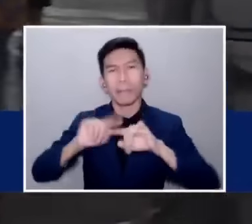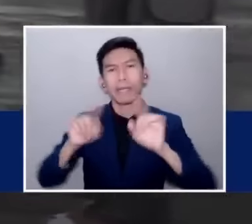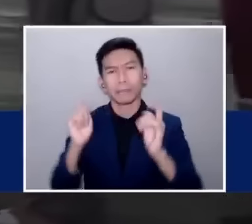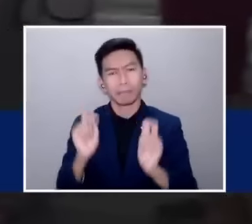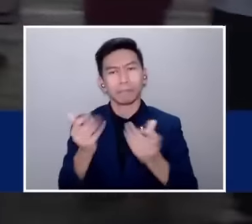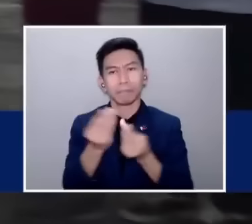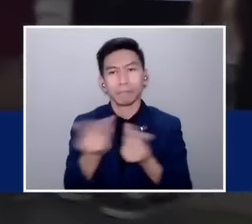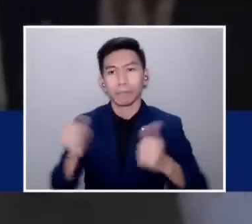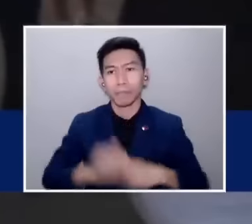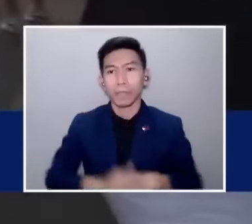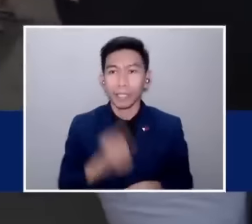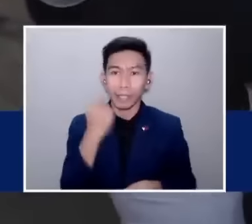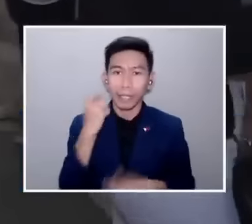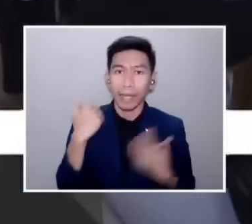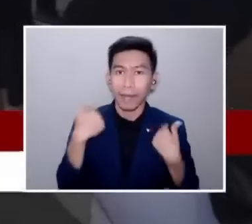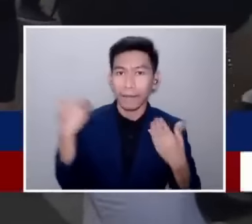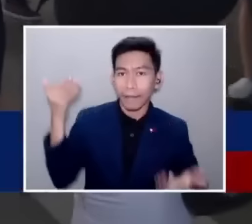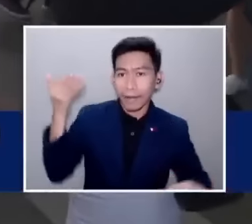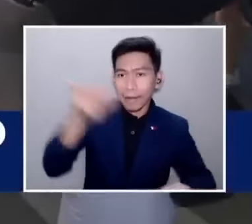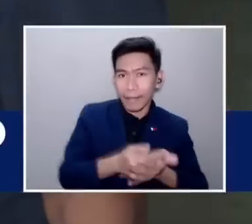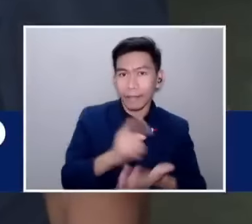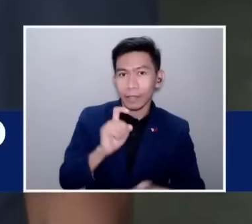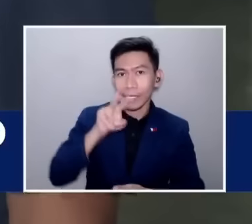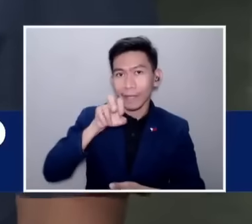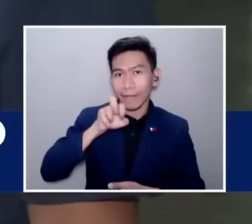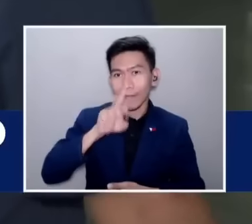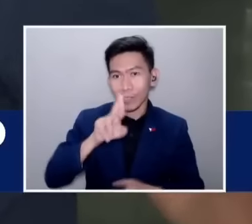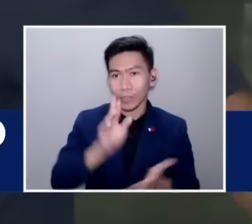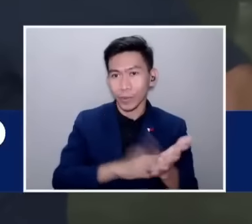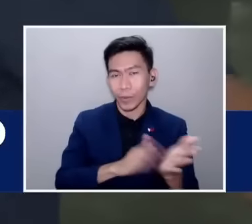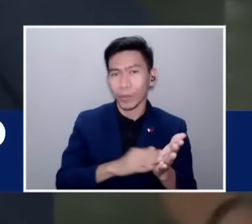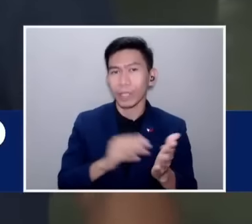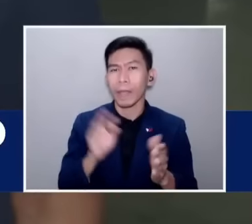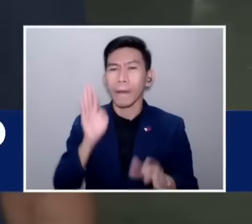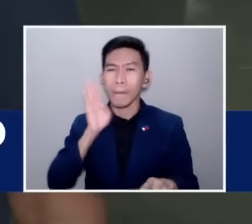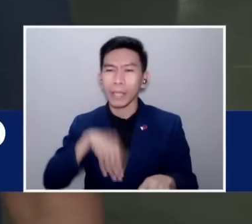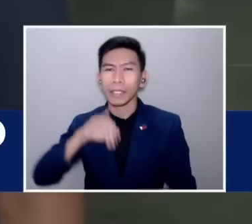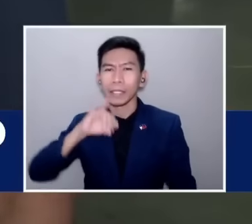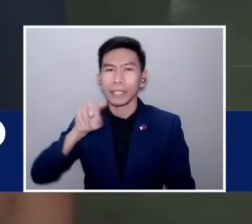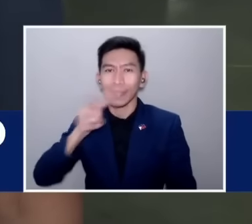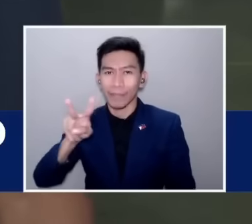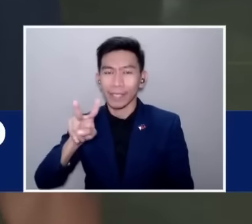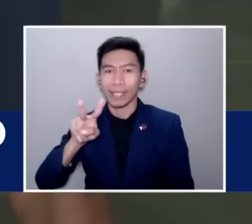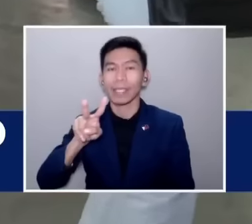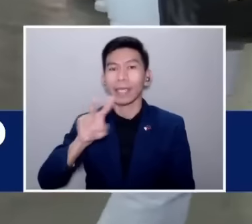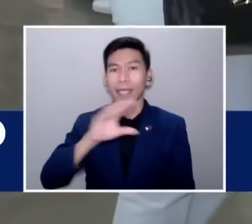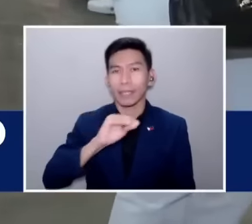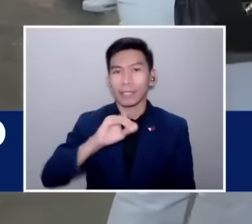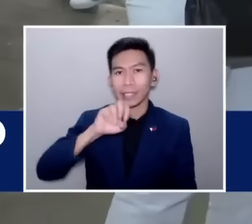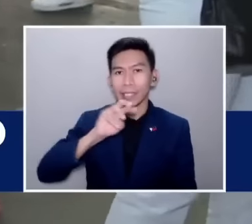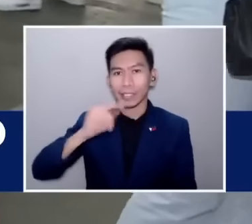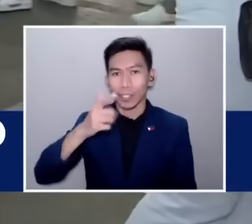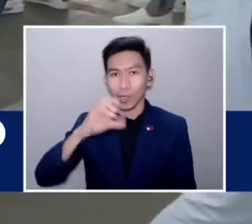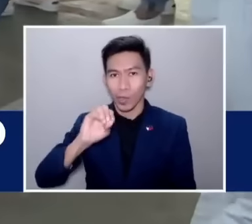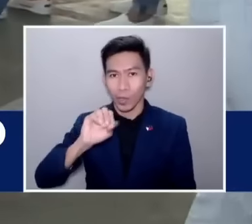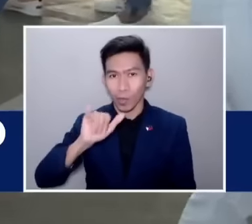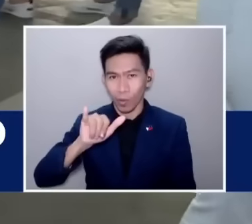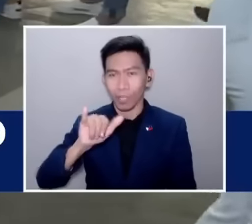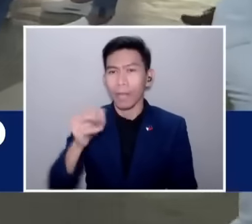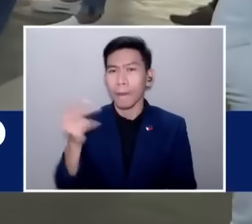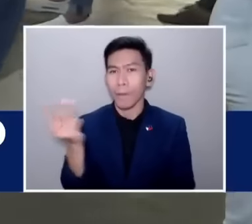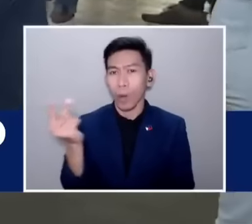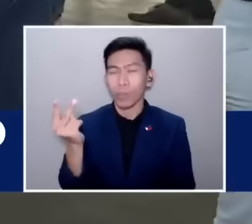Xavier School, kabilang na ang magkabatid na JV Ejercito at Jinggoy Estrada na kapwa tumatakbo sa pagkasenador. Bumoto rin